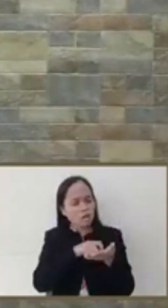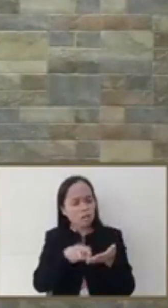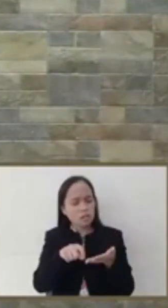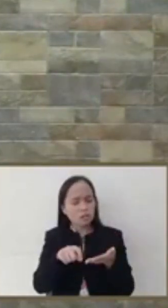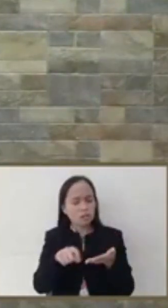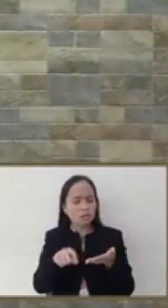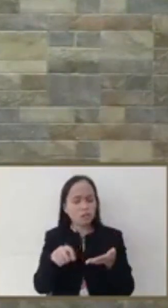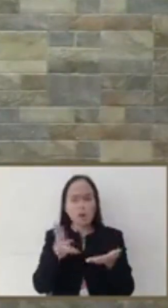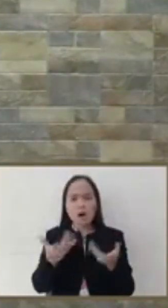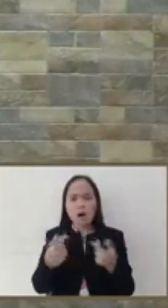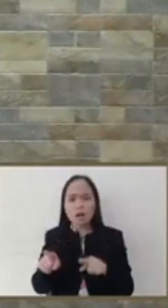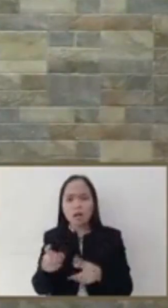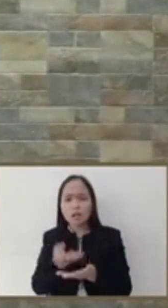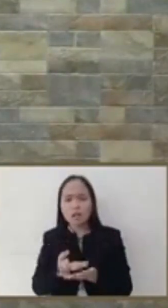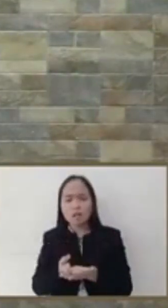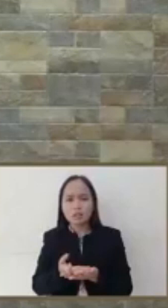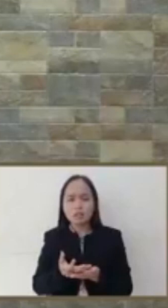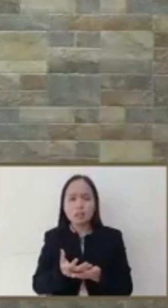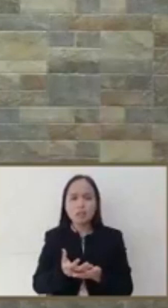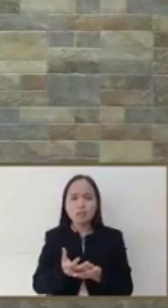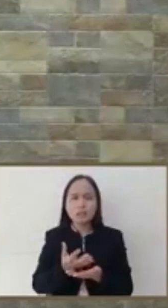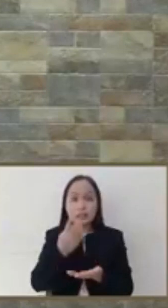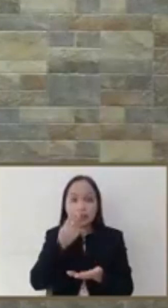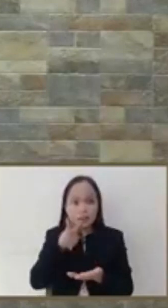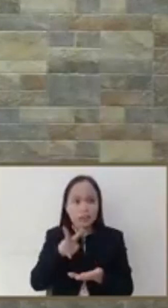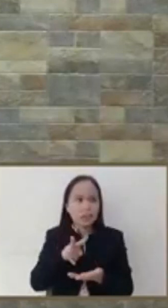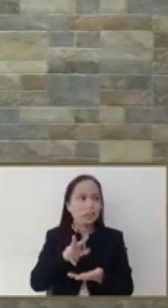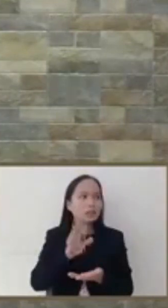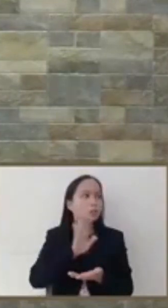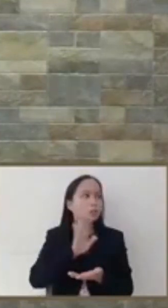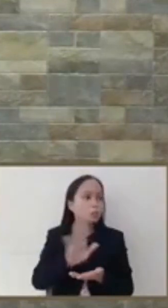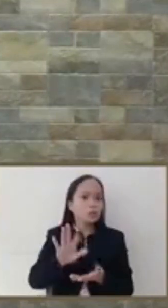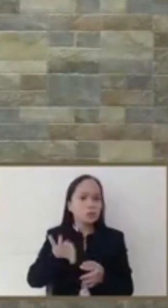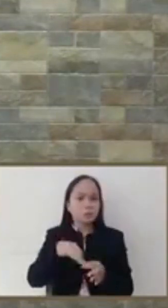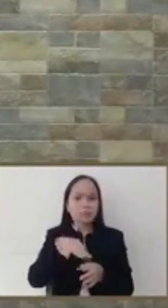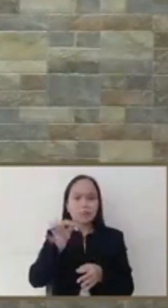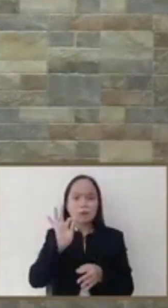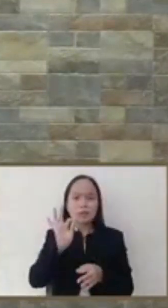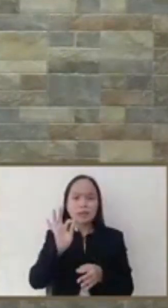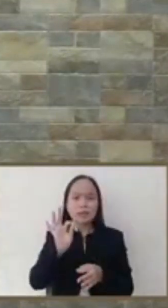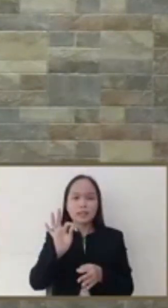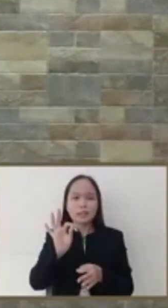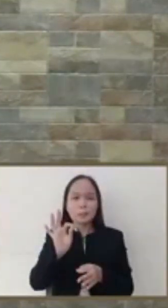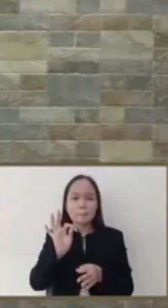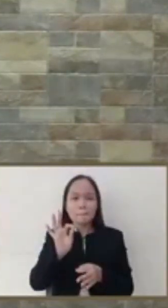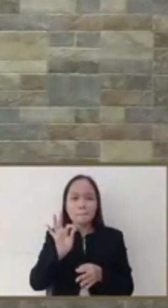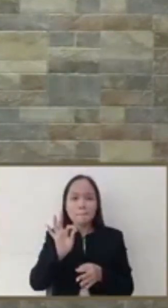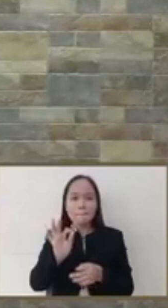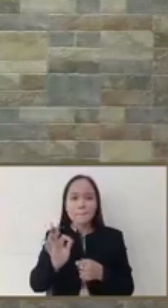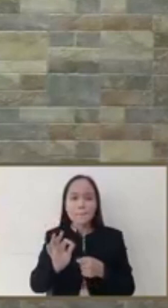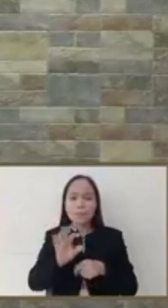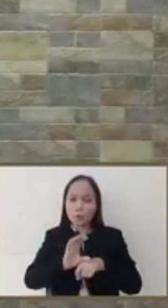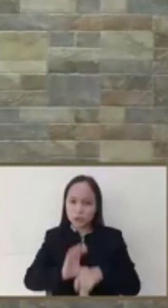saan pumupunta yon. Doon mo malalaman ang iyong spiritual temperature. Alright, is anybody following